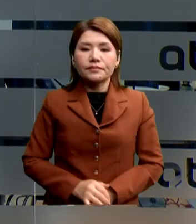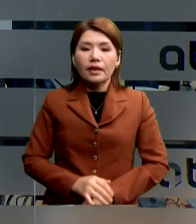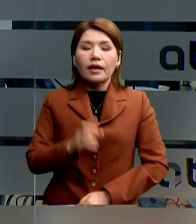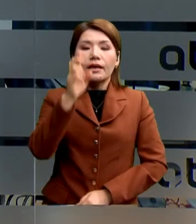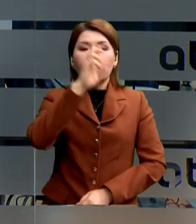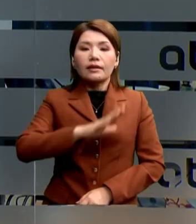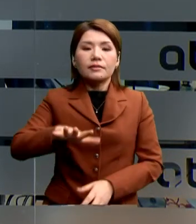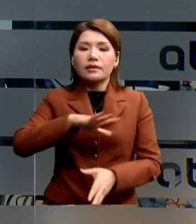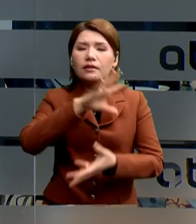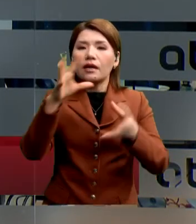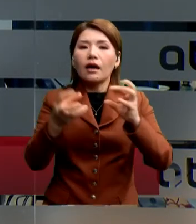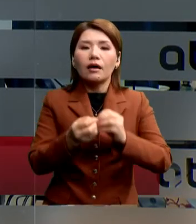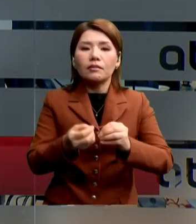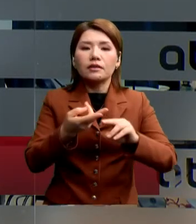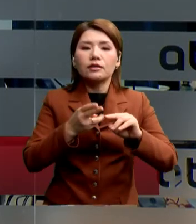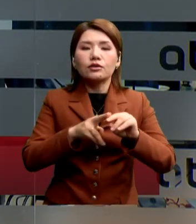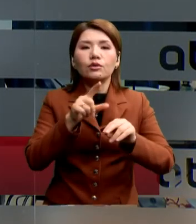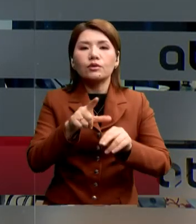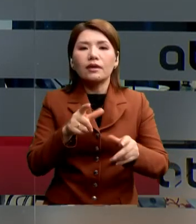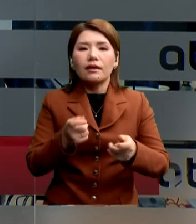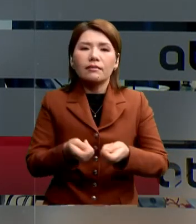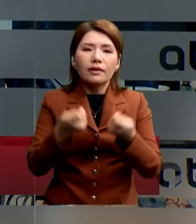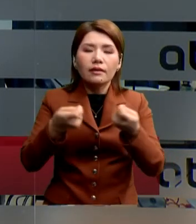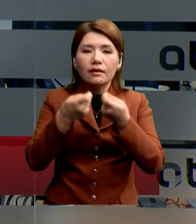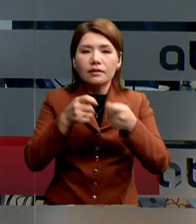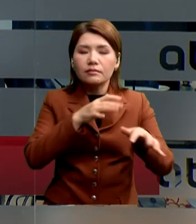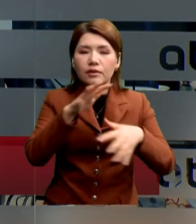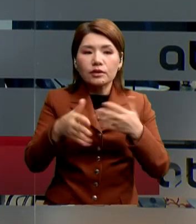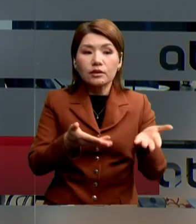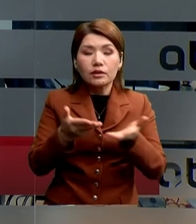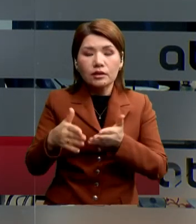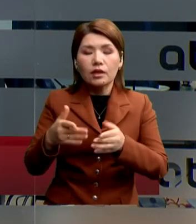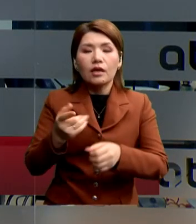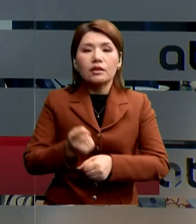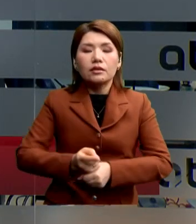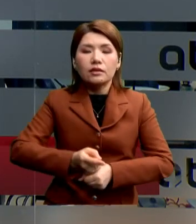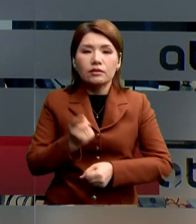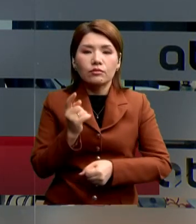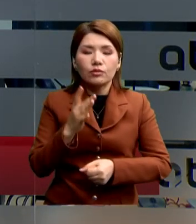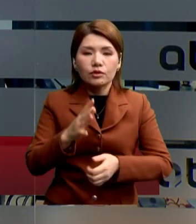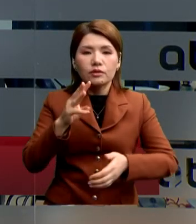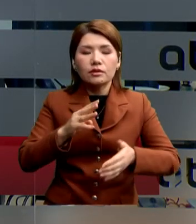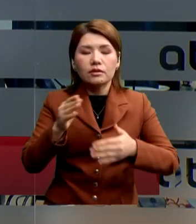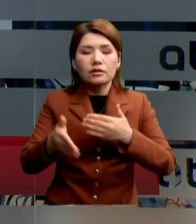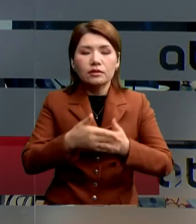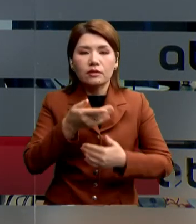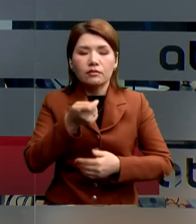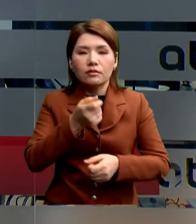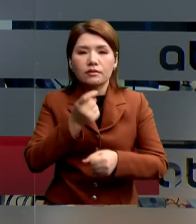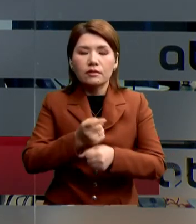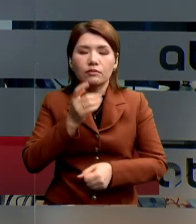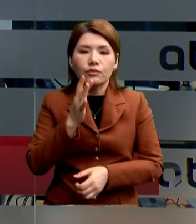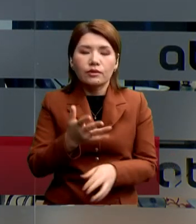Елімізде жаппай тәртіпсіздікке шақырғандарға жаза күшейтіледі. Арнайы заң жобасын бүгін Сенатта ішкі істер министрі Марат